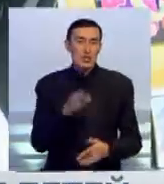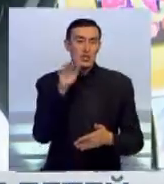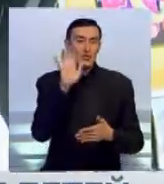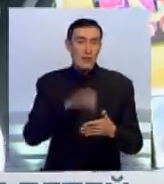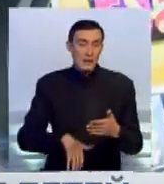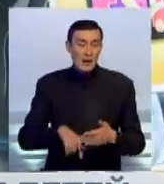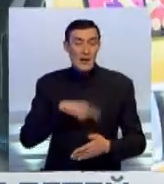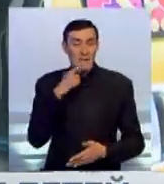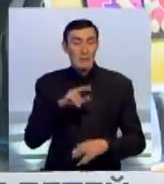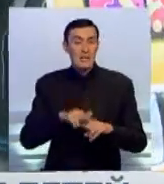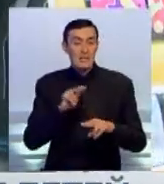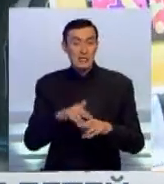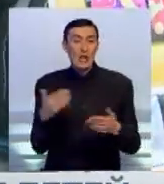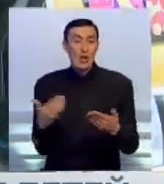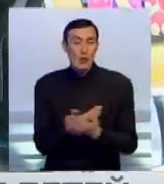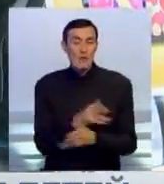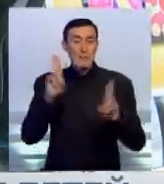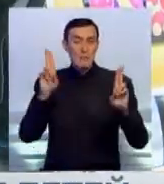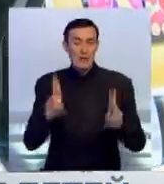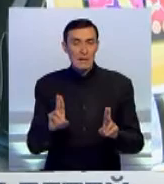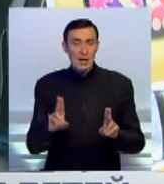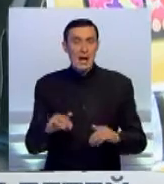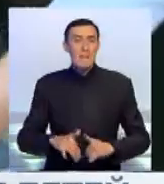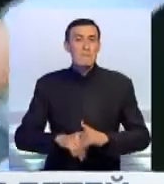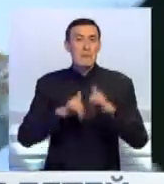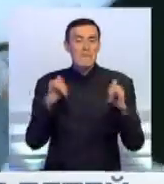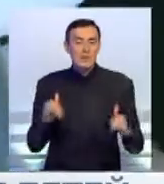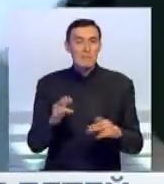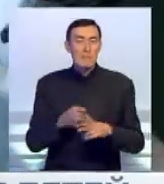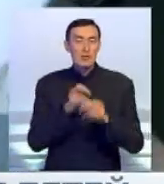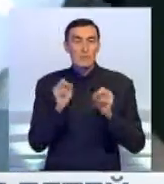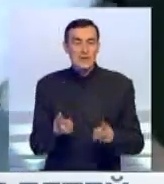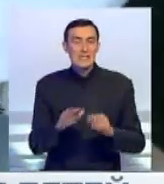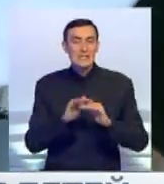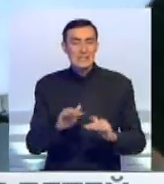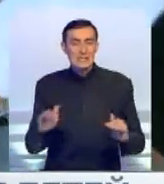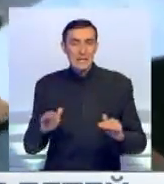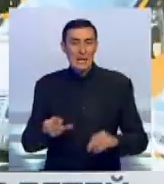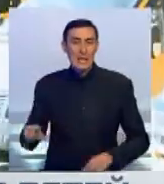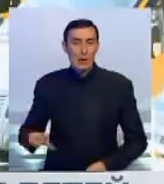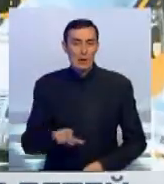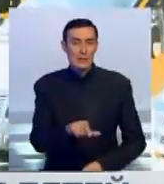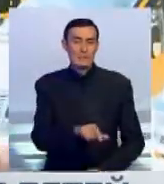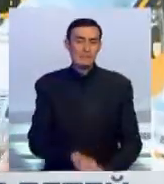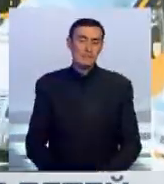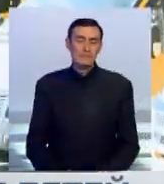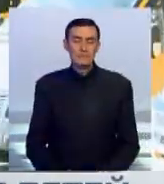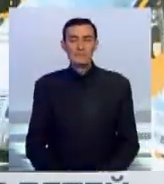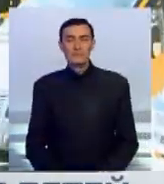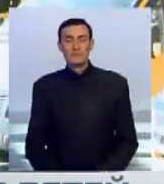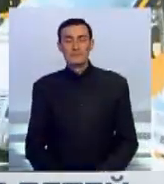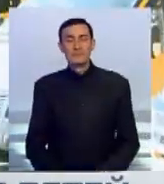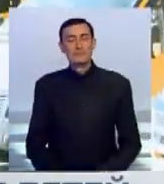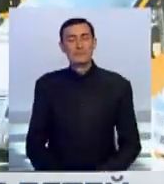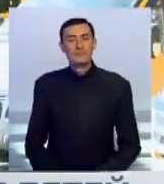порядка уверены, что новшество позволит в разы повысить безопасность малышей на дороге.